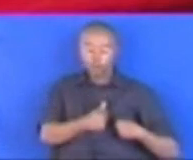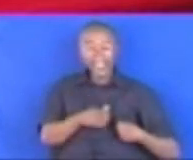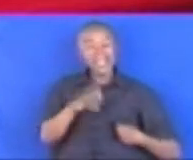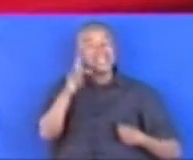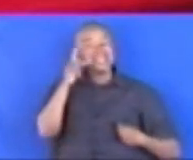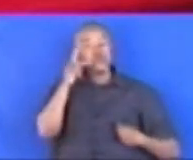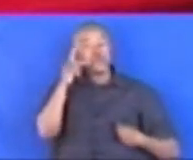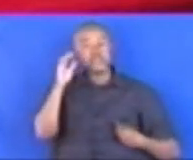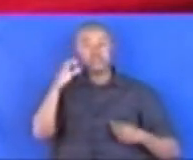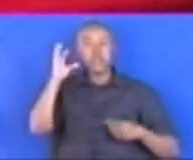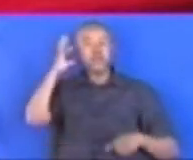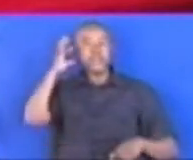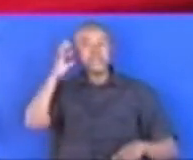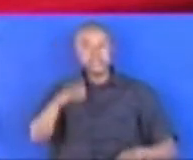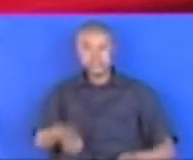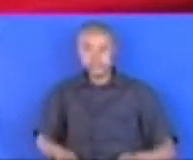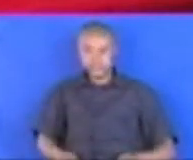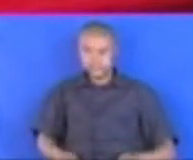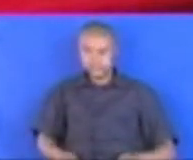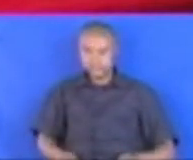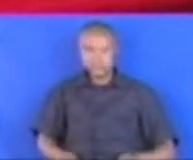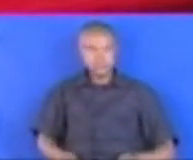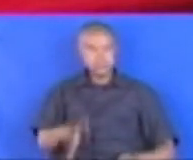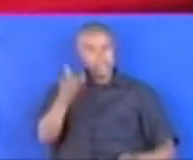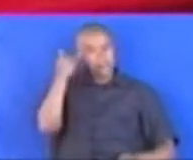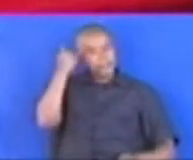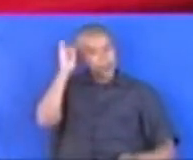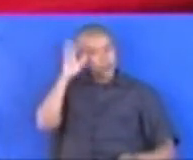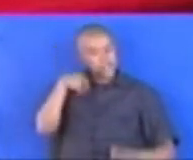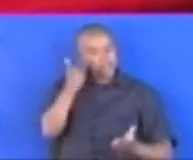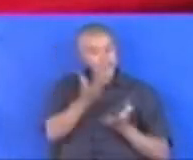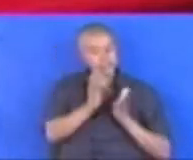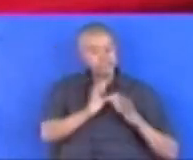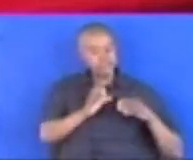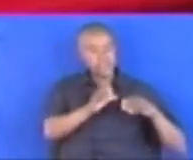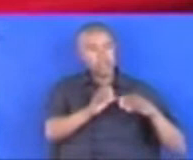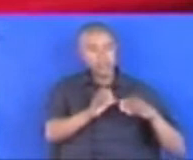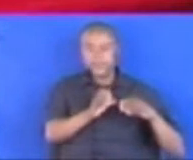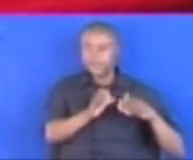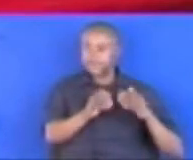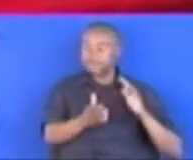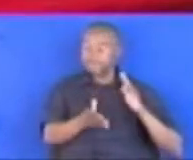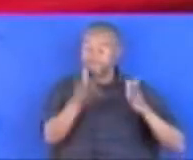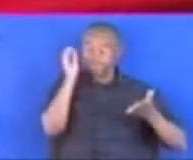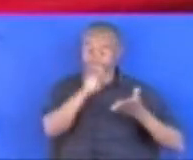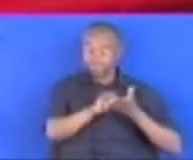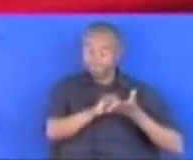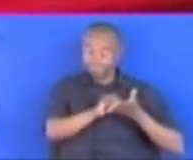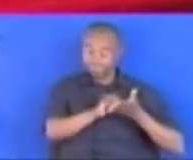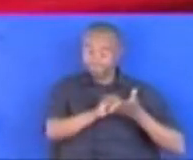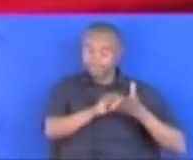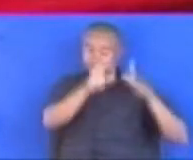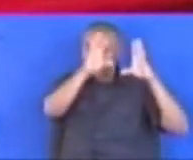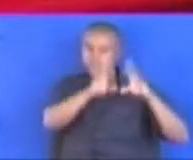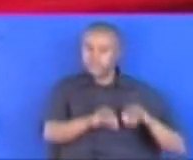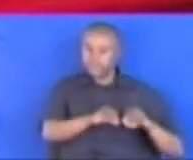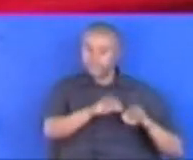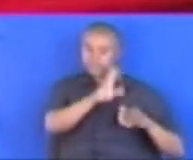miradi hiyo pamoja na maoni na ushauri wa kamati ni kama ilivyoonekana kwenye taarifa kuanzia ukurasa wa pili hadi ukurasa wa